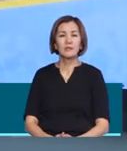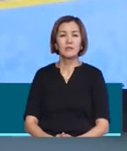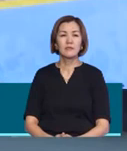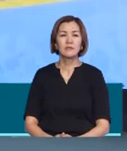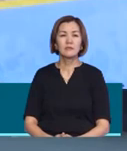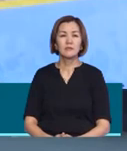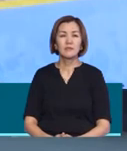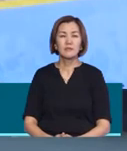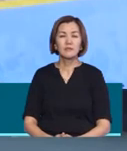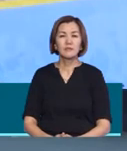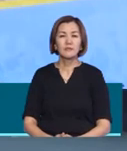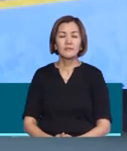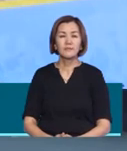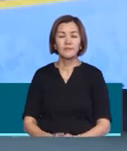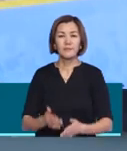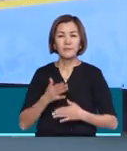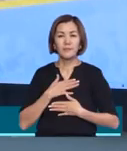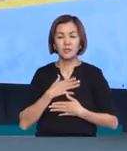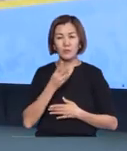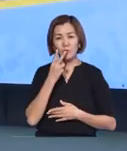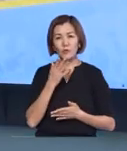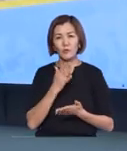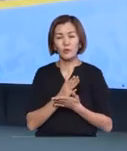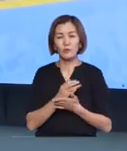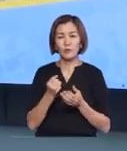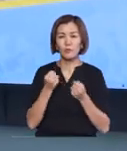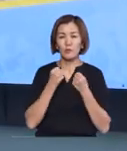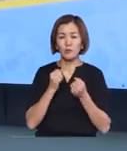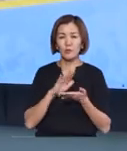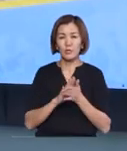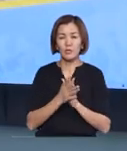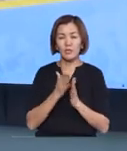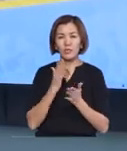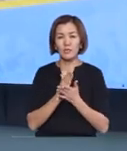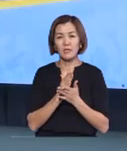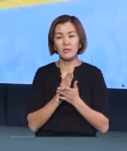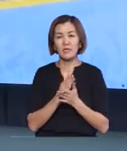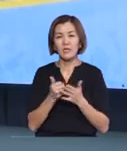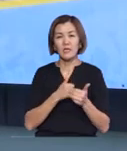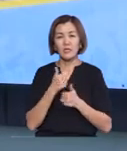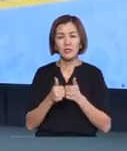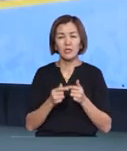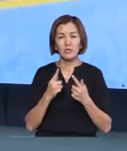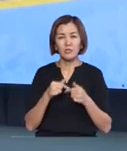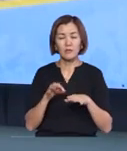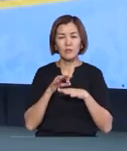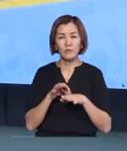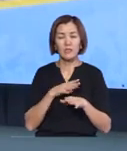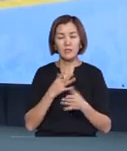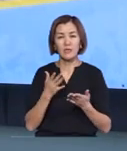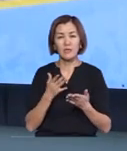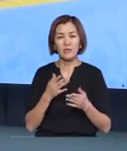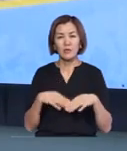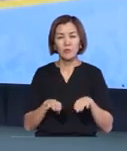прекрасных условиях, это очень важно. Біз көріп тұрмыз, мұнда спортшыларға бар жағдай жасалған, жарыс жан-жақты ұйымдастырылған. Сонымен қатар